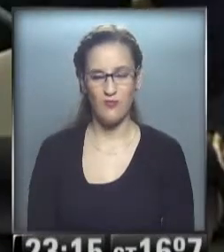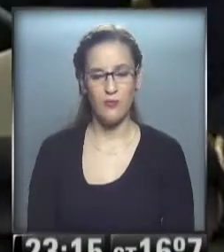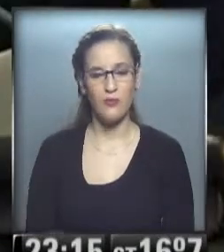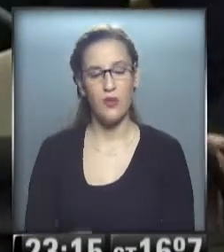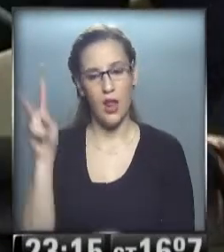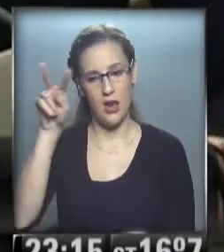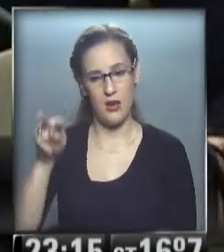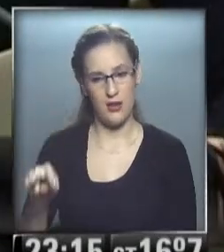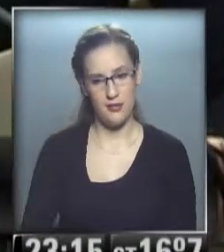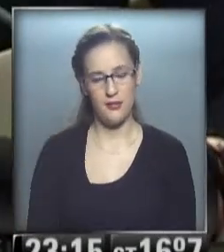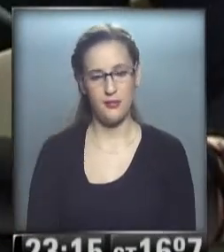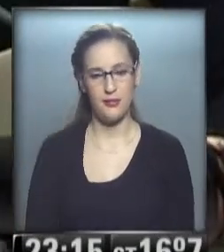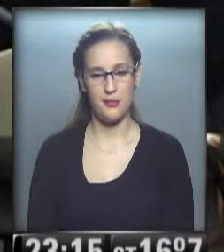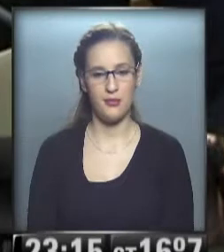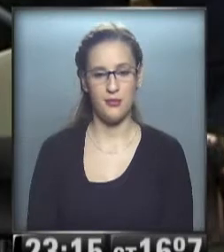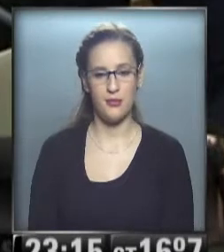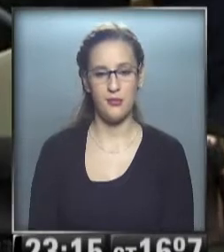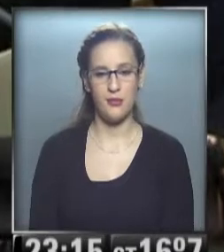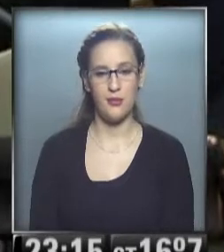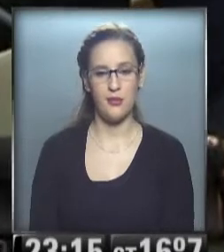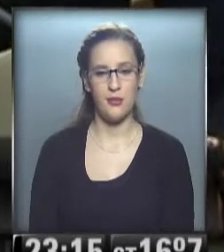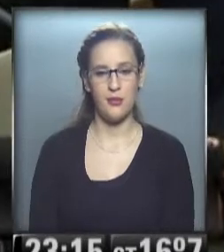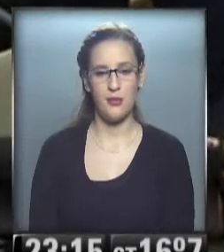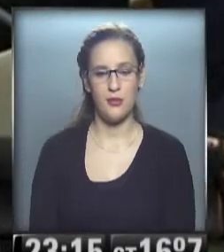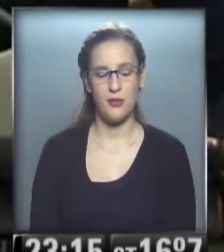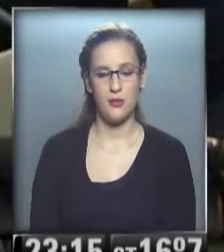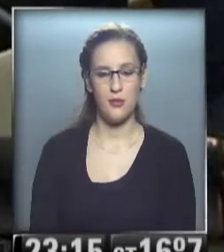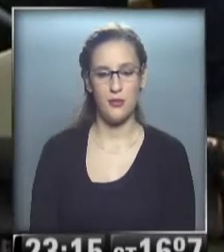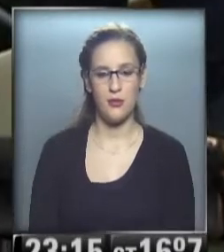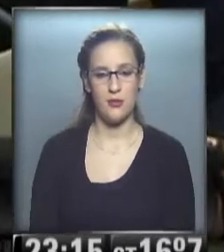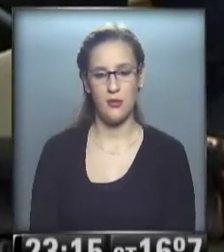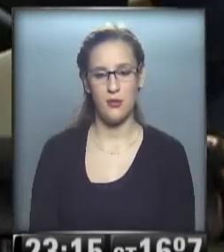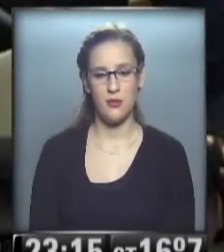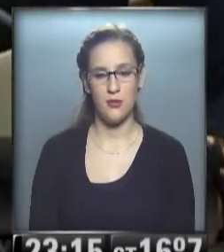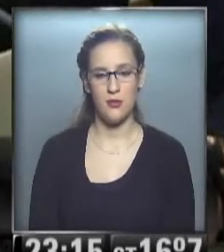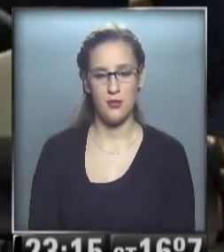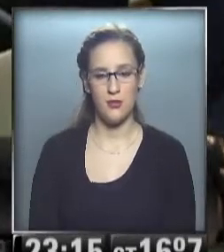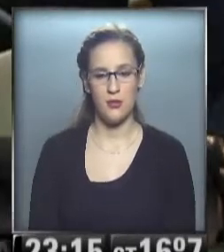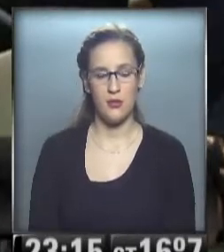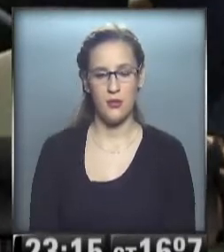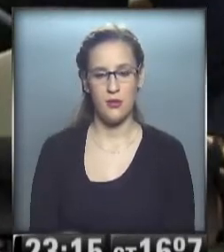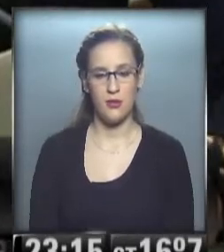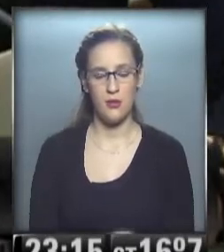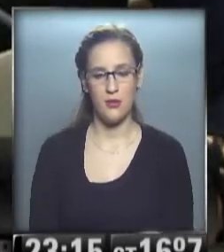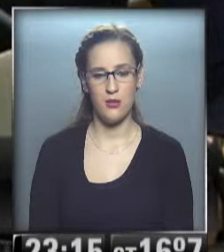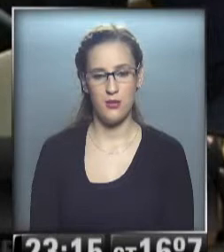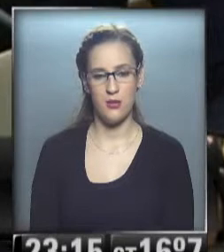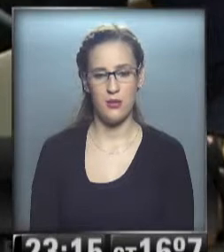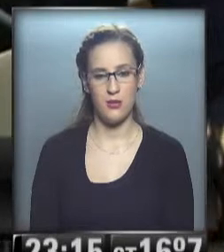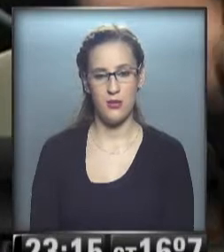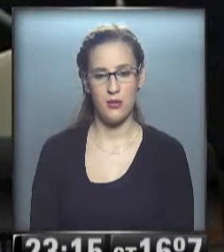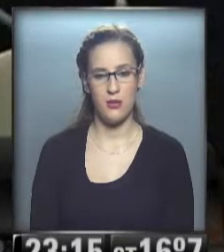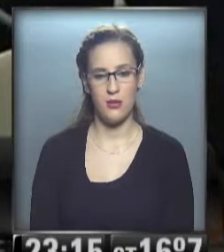Исходя из волеизъявления народа Донецкой Народной Республики и для восстановления исторической справедливости,